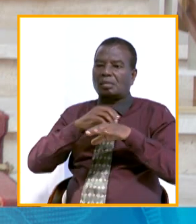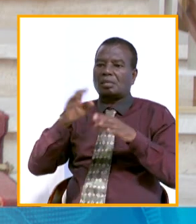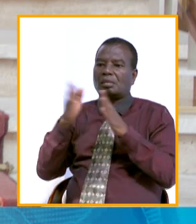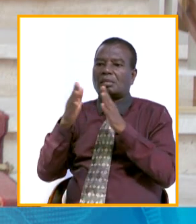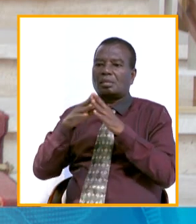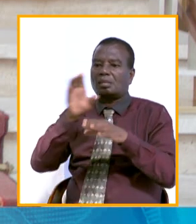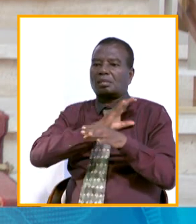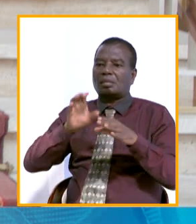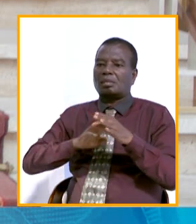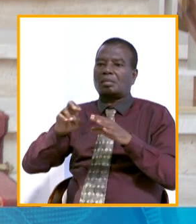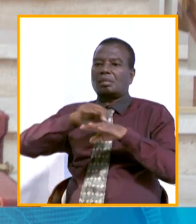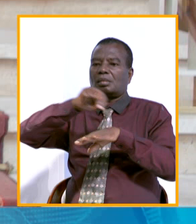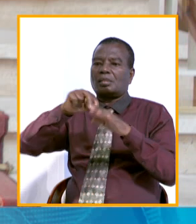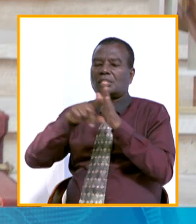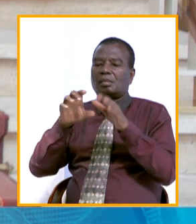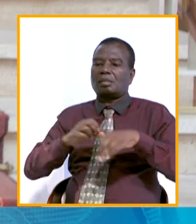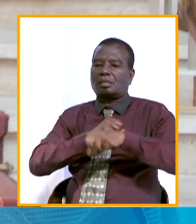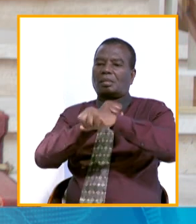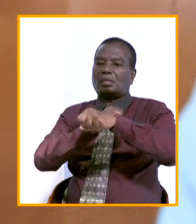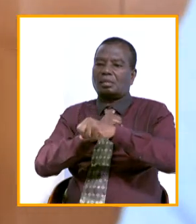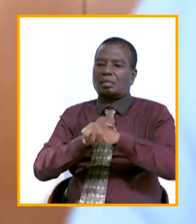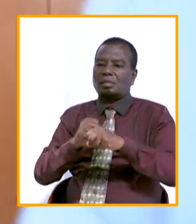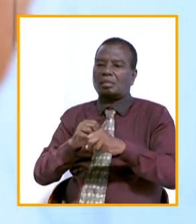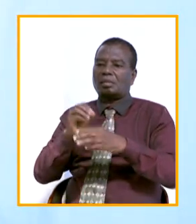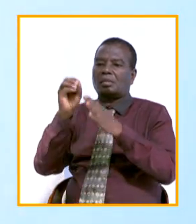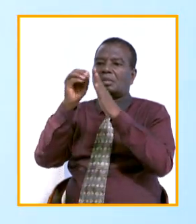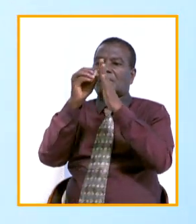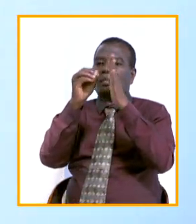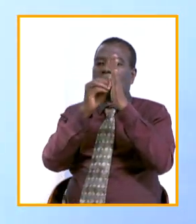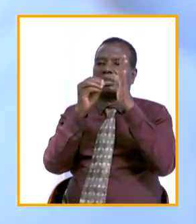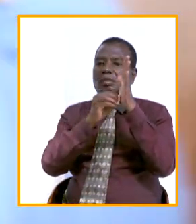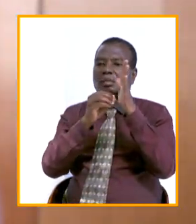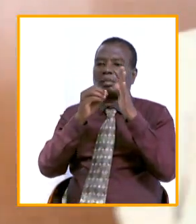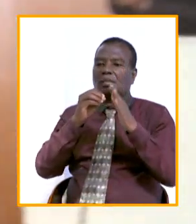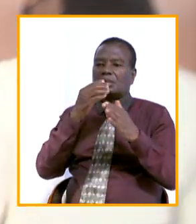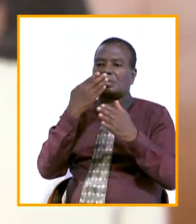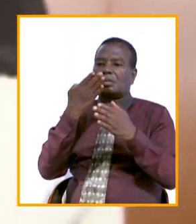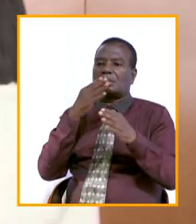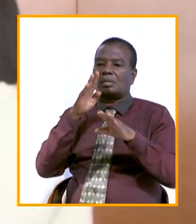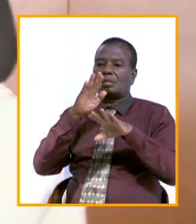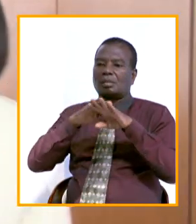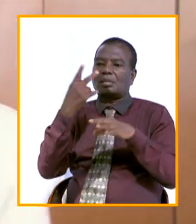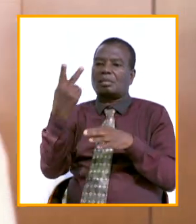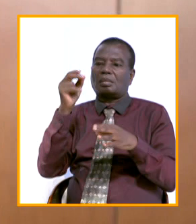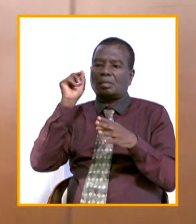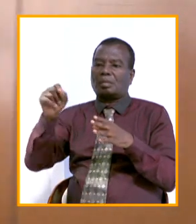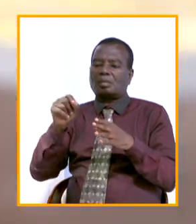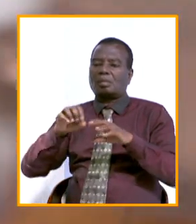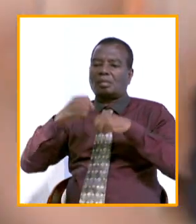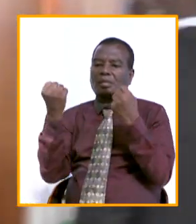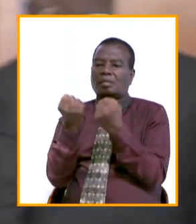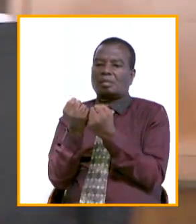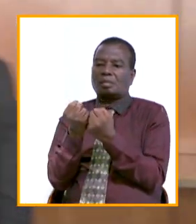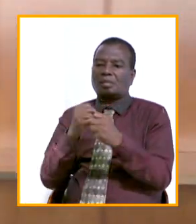réunion du Conseil national de sécurité. L'ordre du jour de la réunion a porté sur deux points: la situation